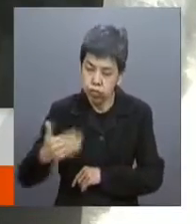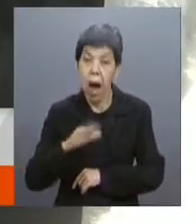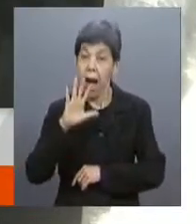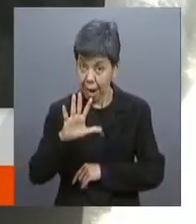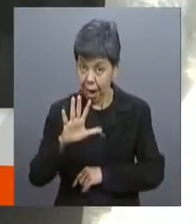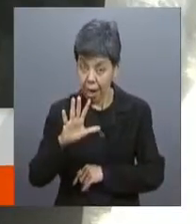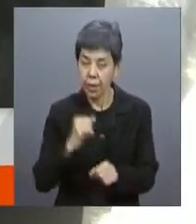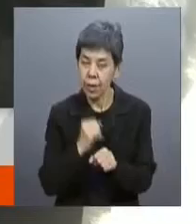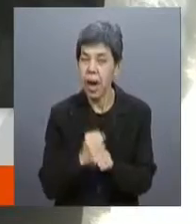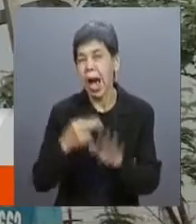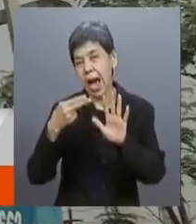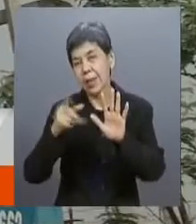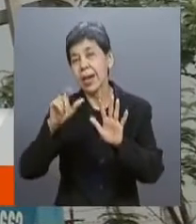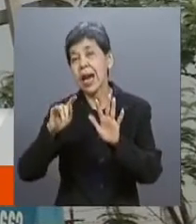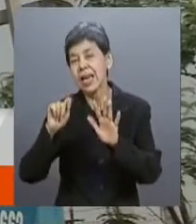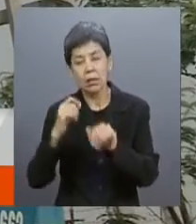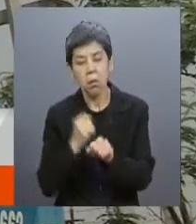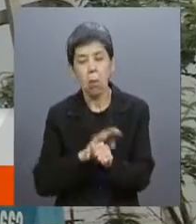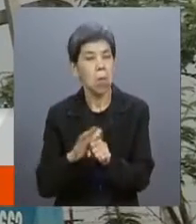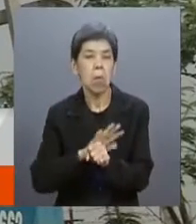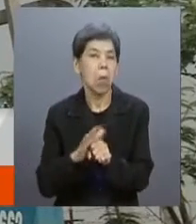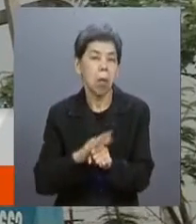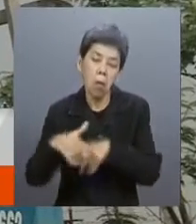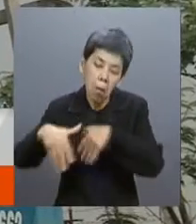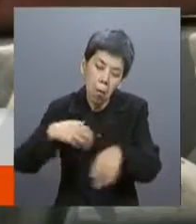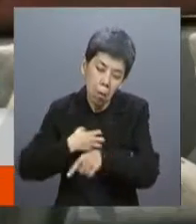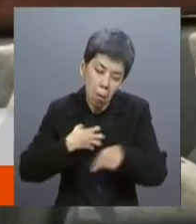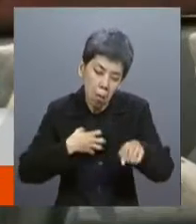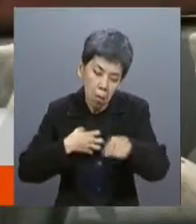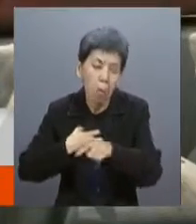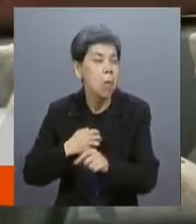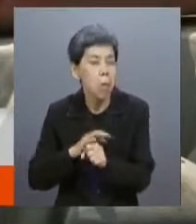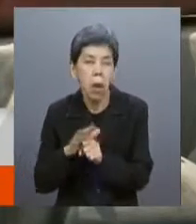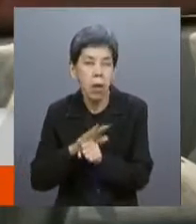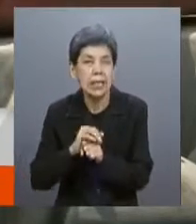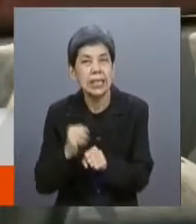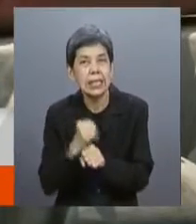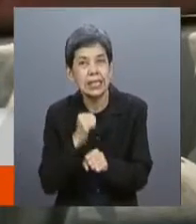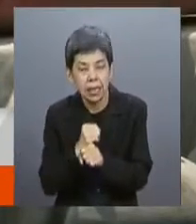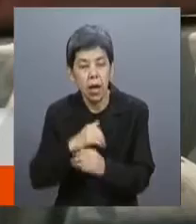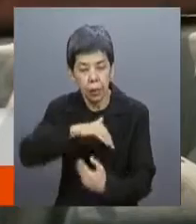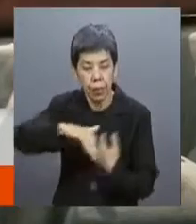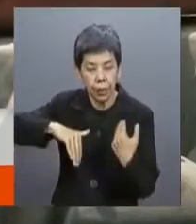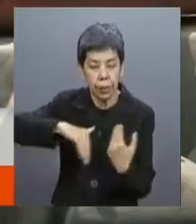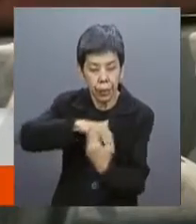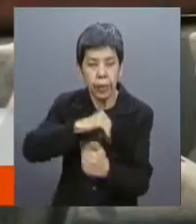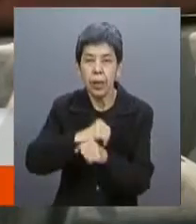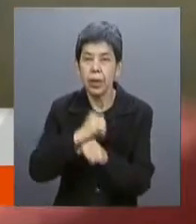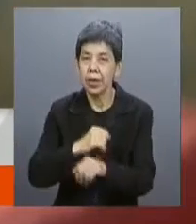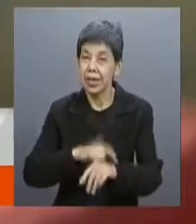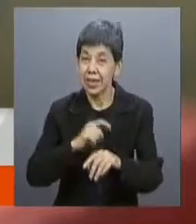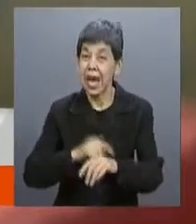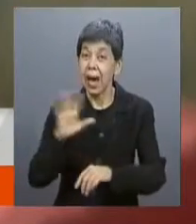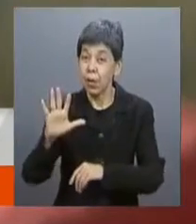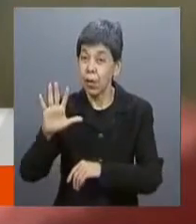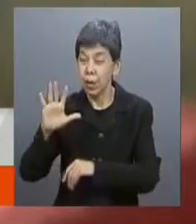ประมาณวันละ 50,000 ลิตรนะคะแต่ก็ยังไม่เพียงพอต่อความต้องการใช้น้ำของชาวบ้านจึงต้องจ่ารอบเวรในการส่งน้ำตั้งแต่ 5:00 น.ถึ